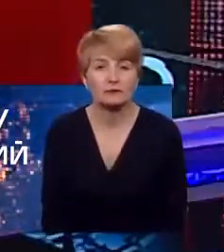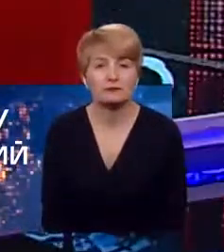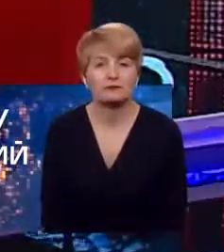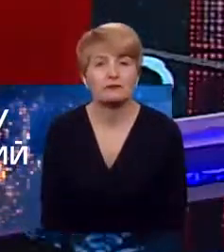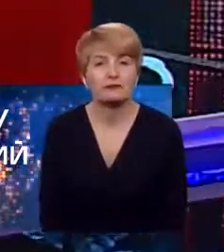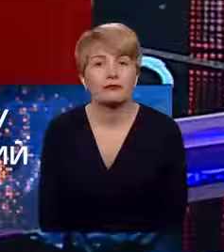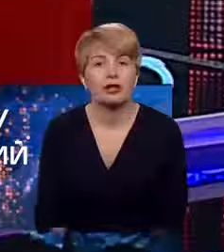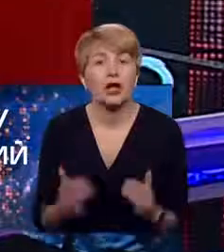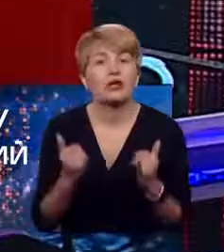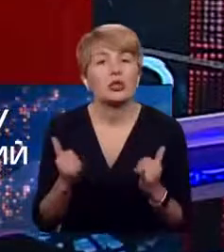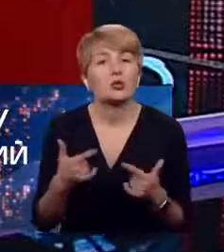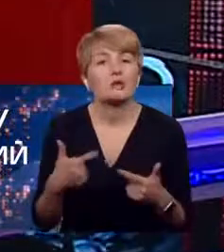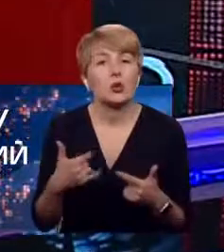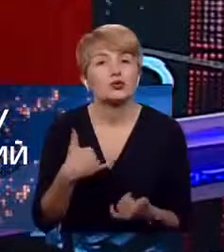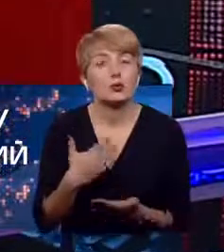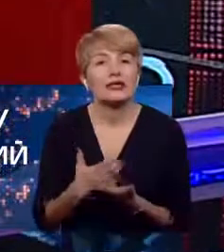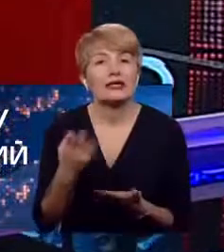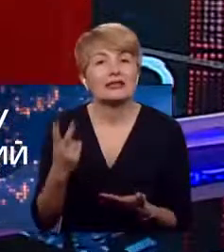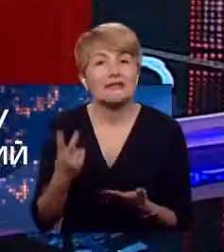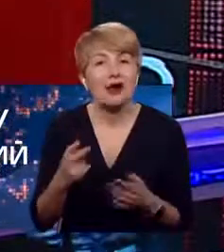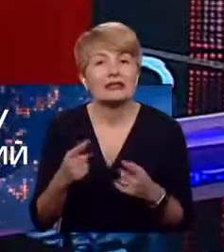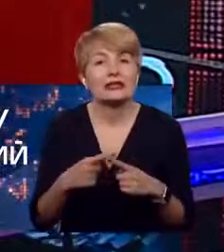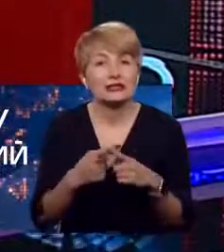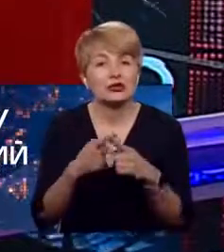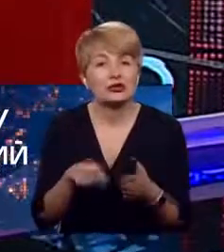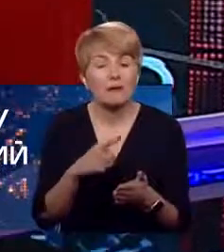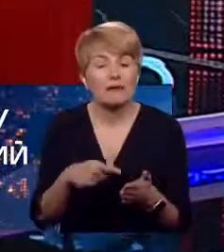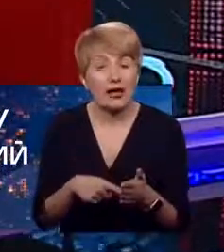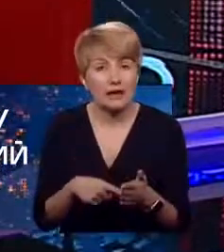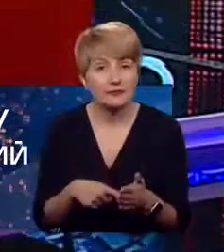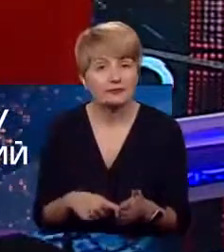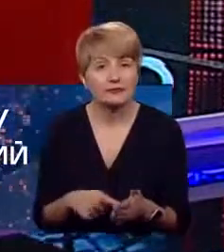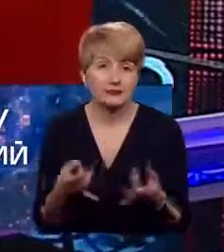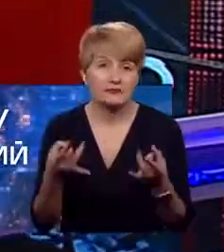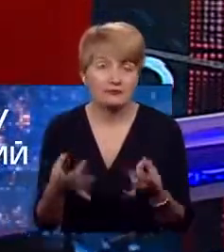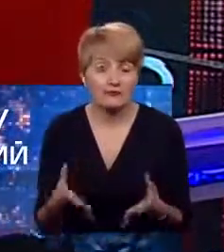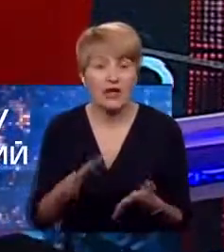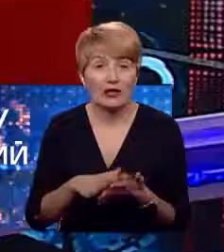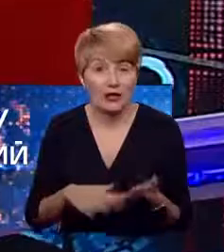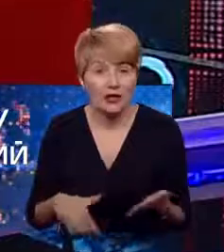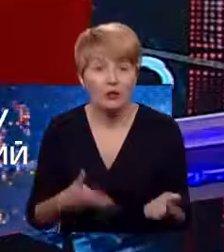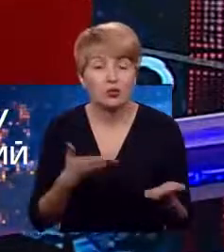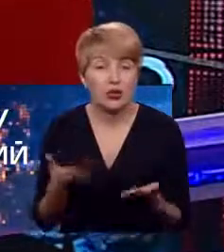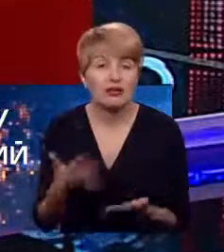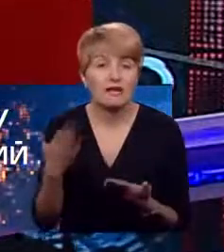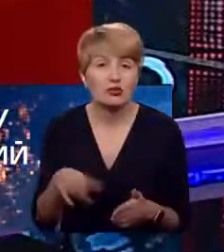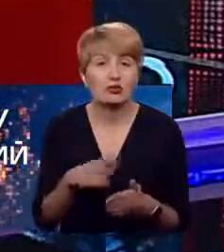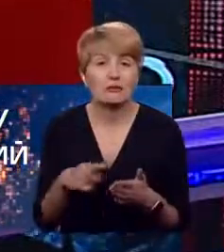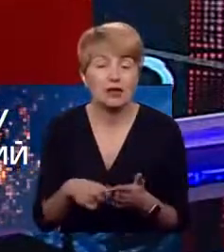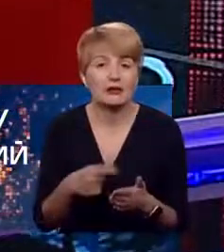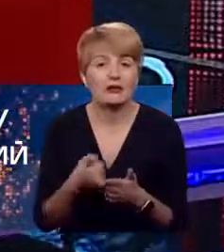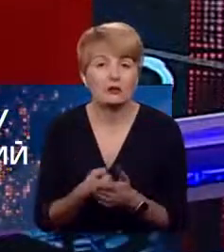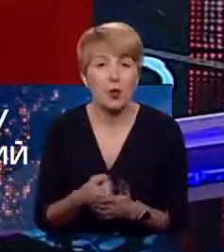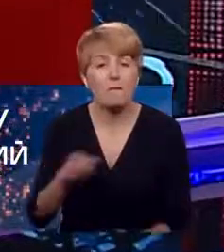гості. У мене є два технічних питання, ви знаєте. Отакі технічні, просто. А далі, будь ласка, ваші питання до